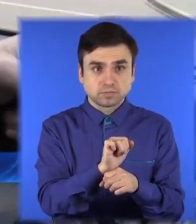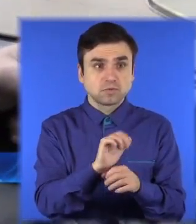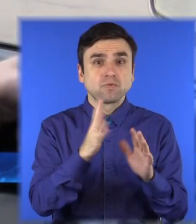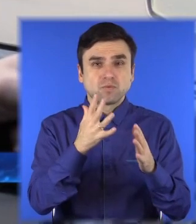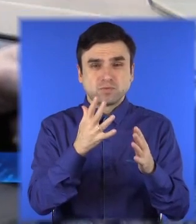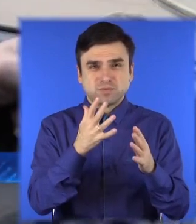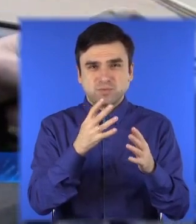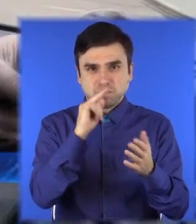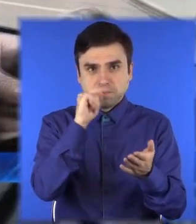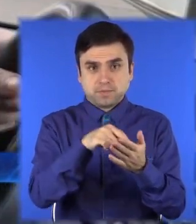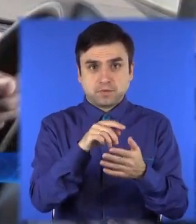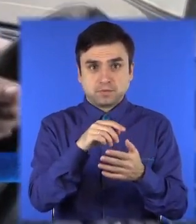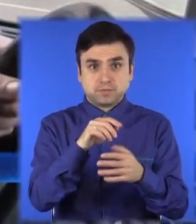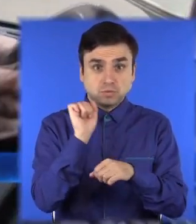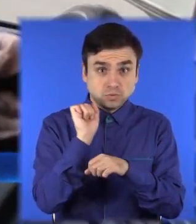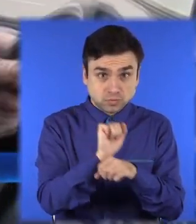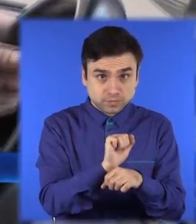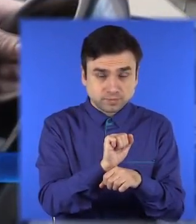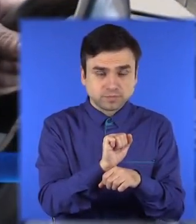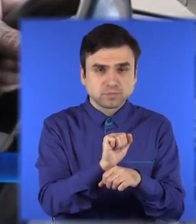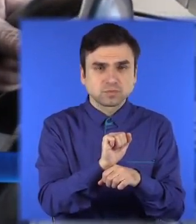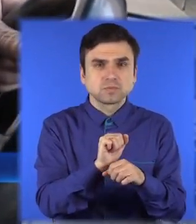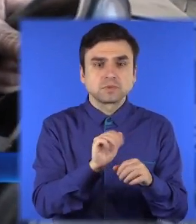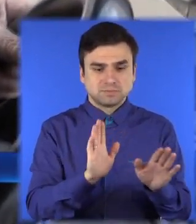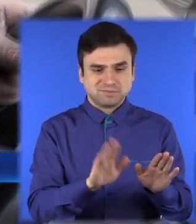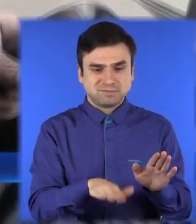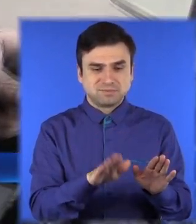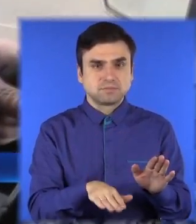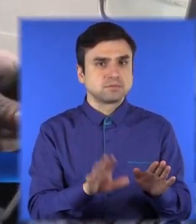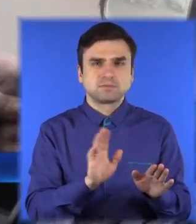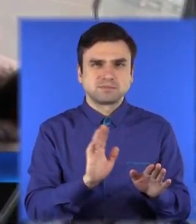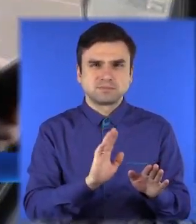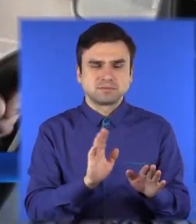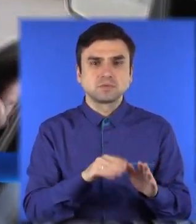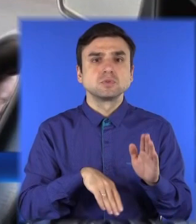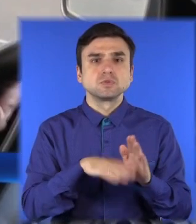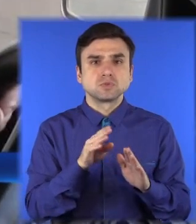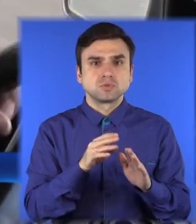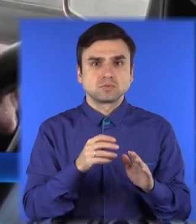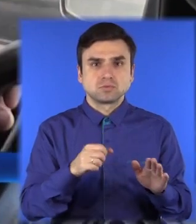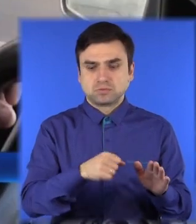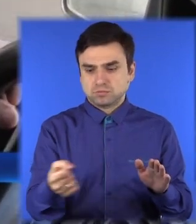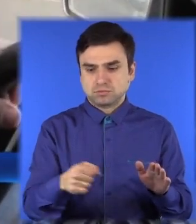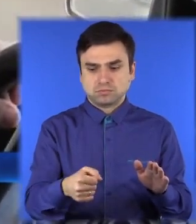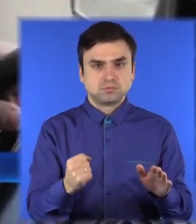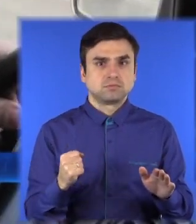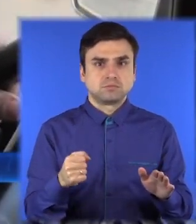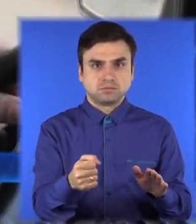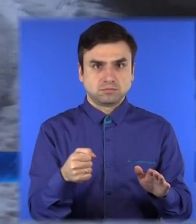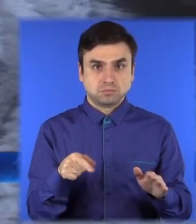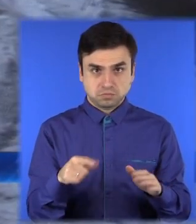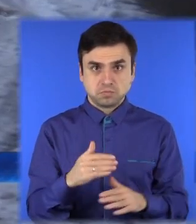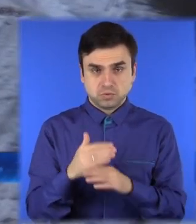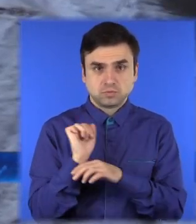возникает такая необходимость, желательно тормозить не педалью тормоза, а тормозить коробкой